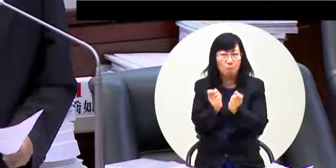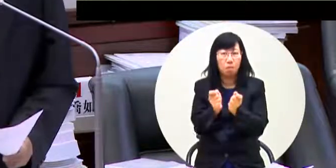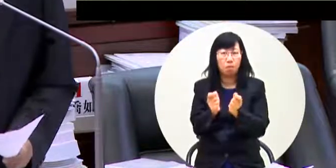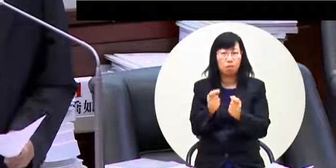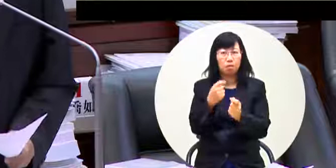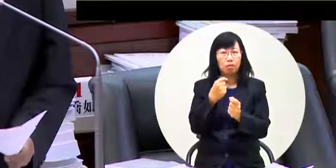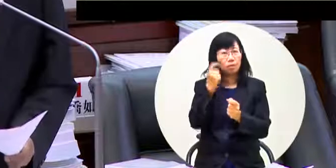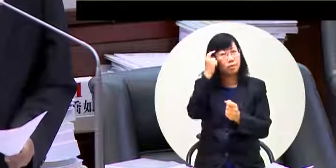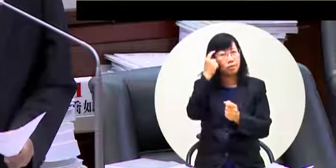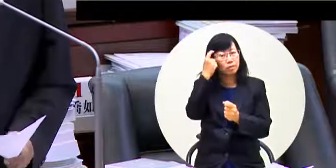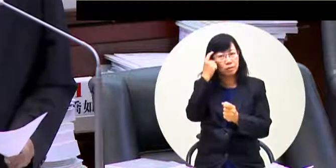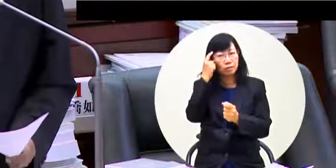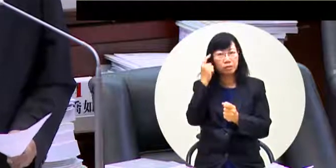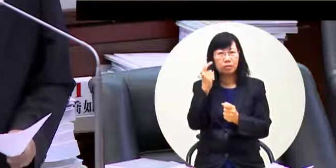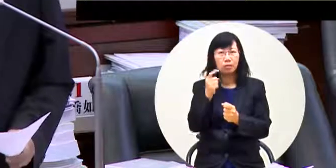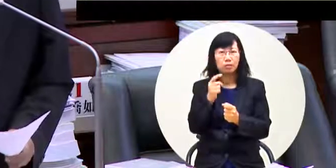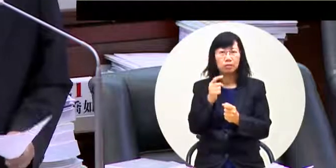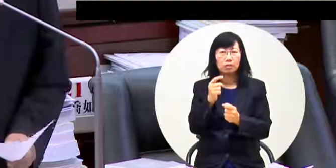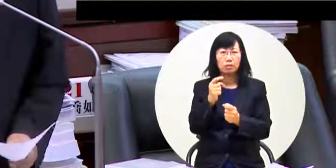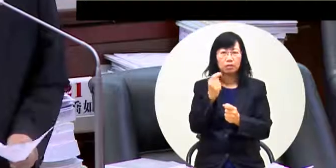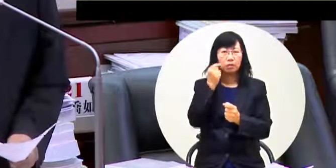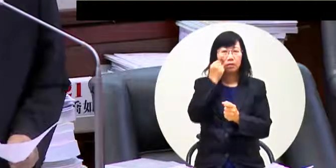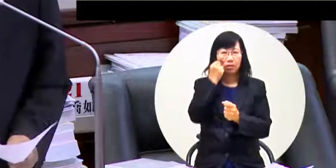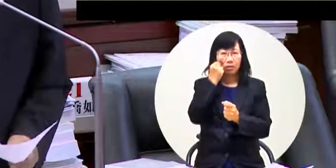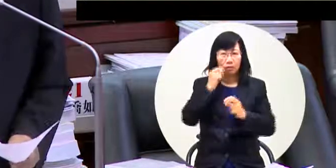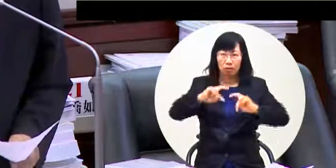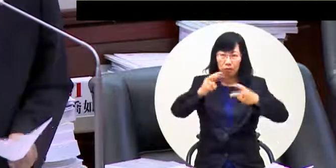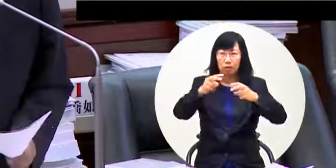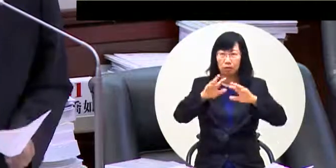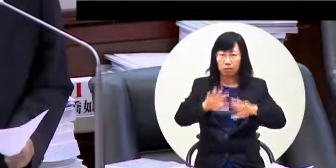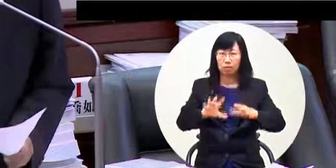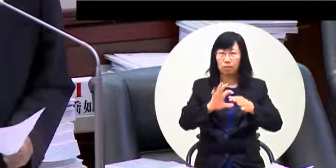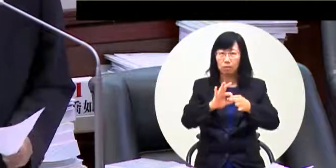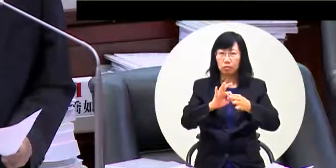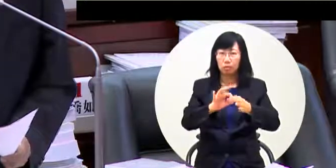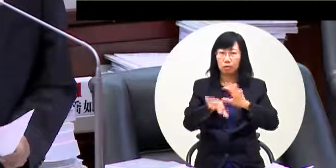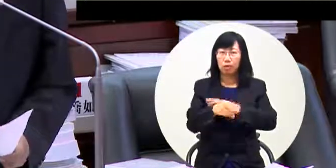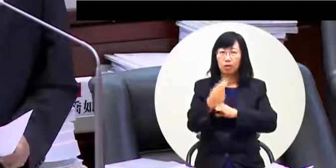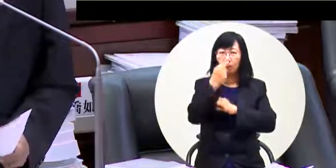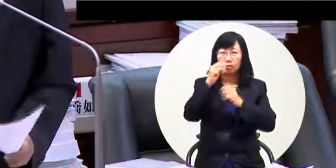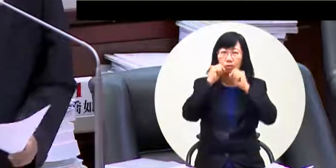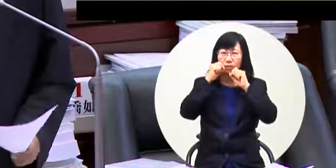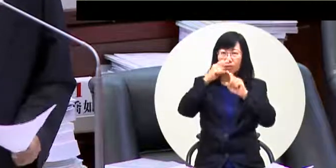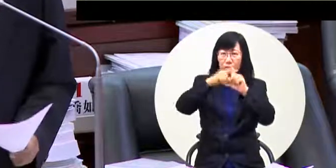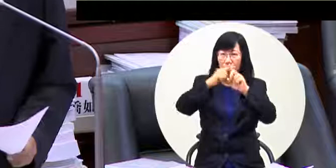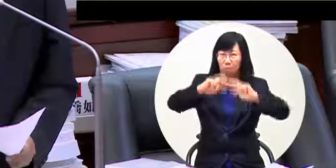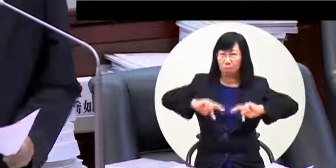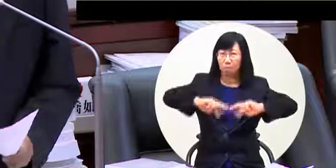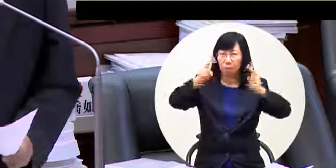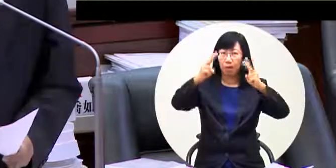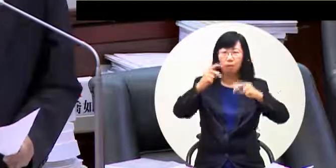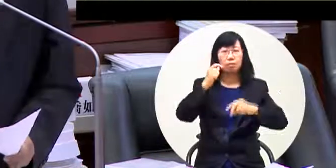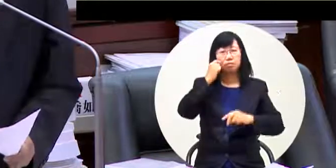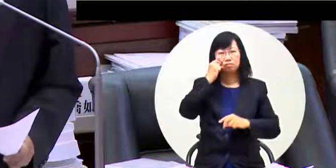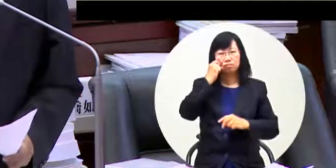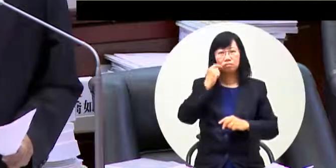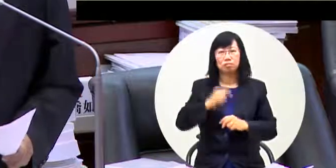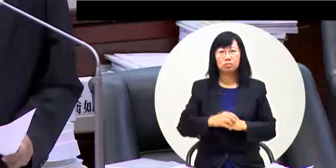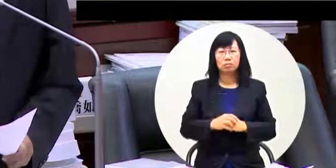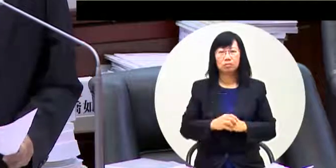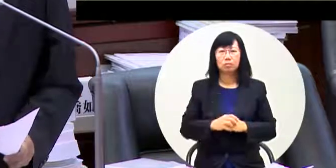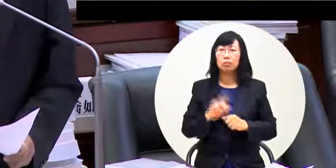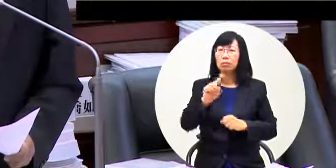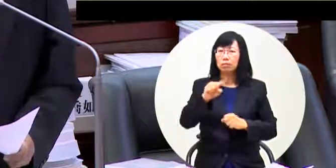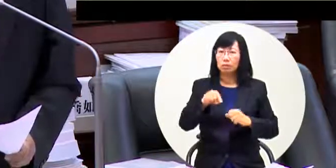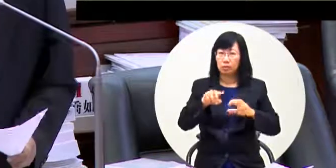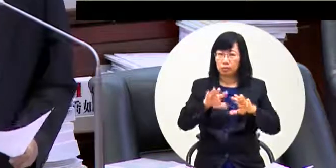善现有的空气品质，很大型的改善，我觉得不太可能，因为它是结构的问题。第二个，